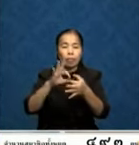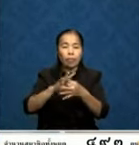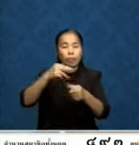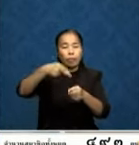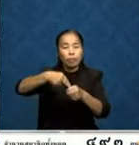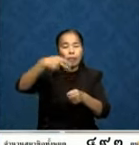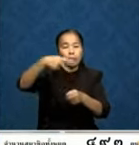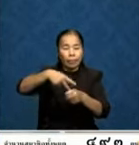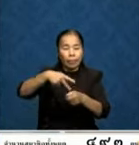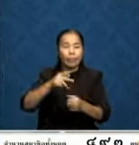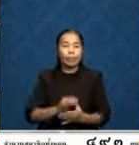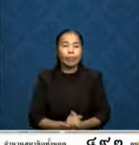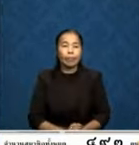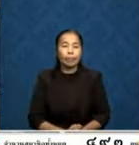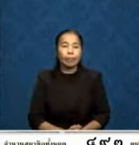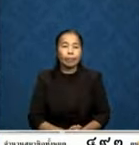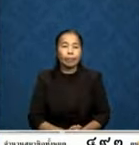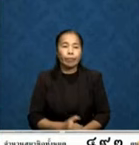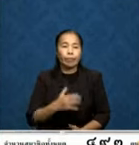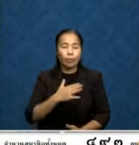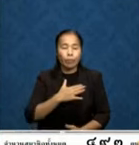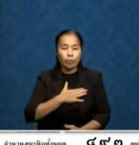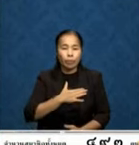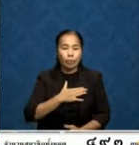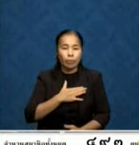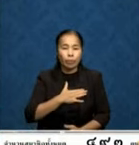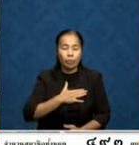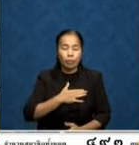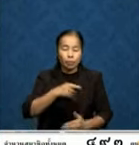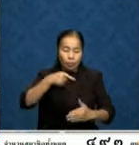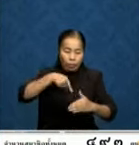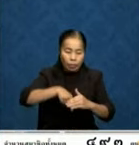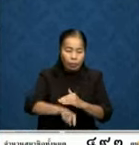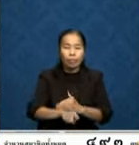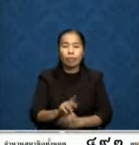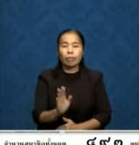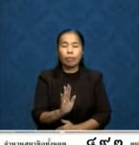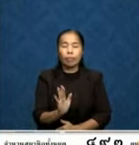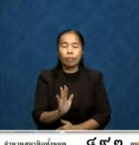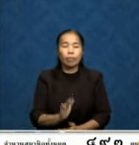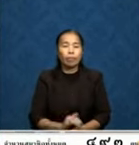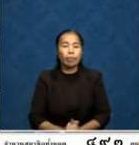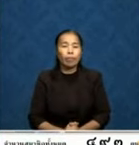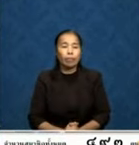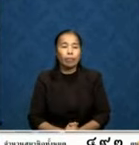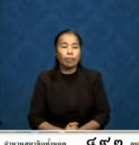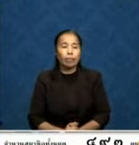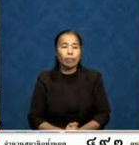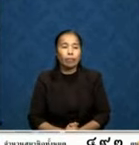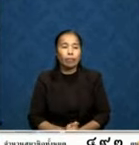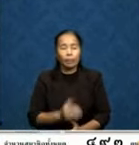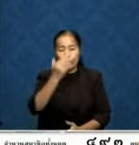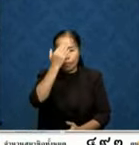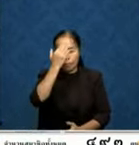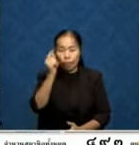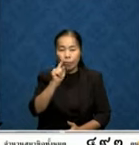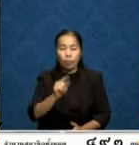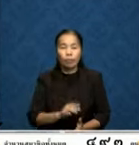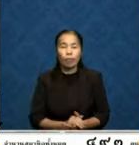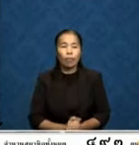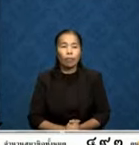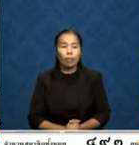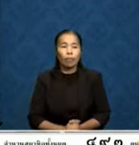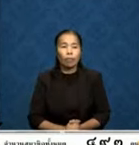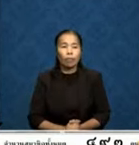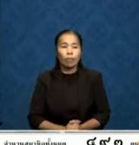านครับผมจะคงไม่ลงลึกในรายละเอียดประเด็นมากเนื่องจากเวล